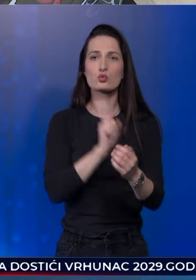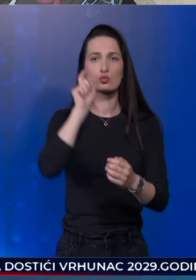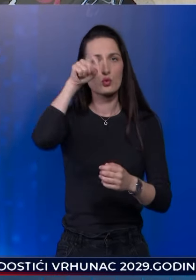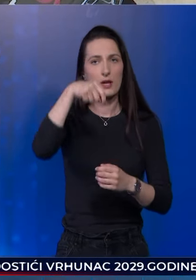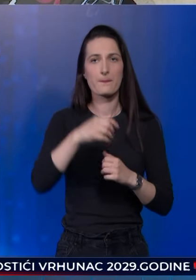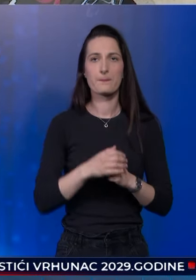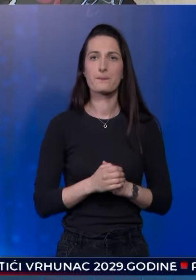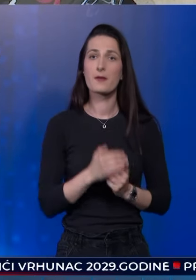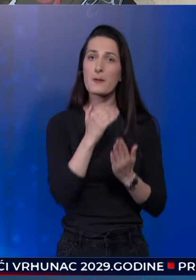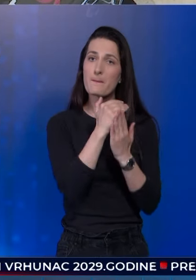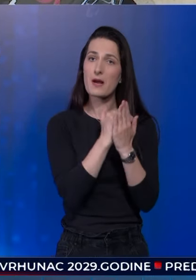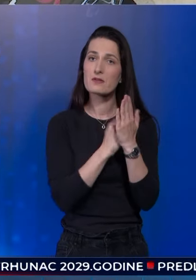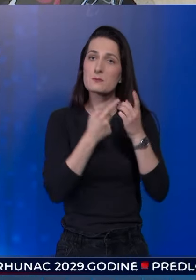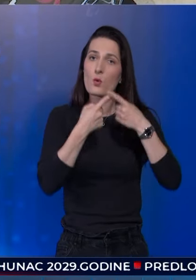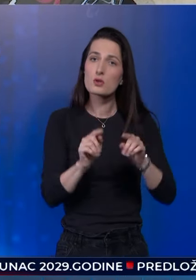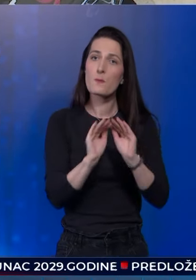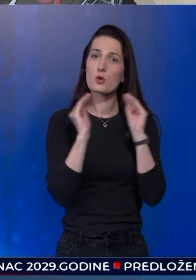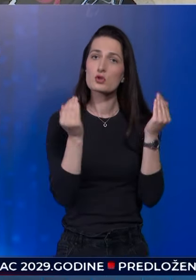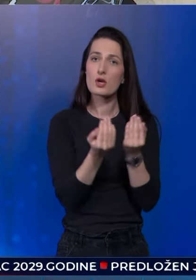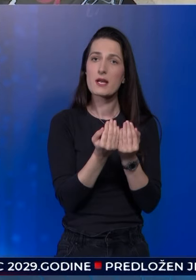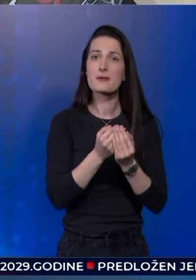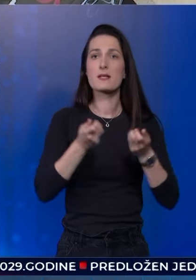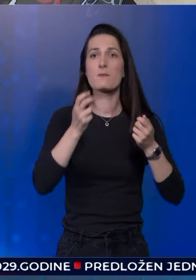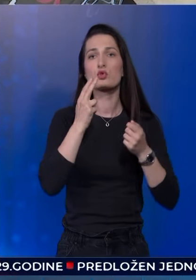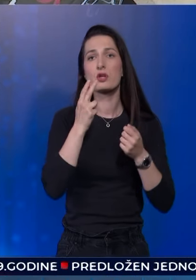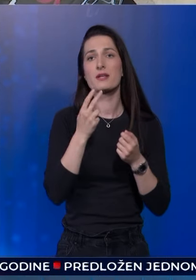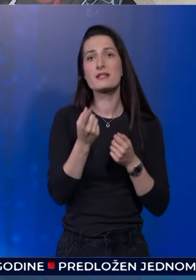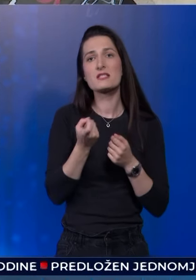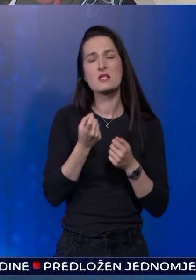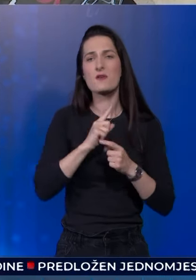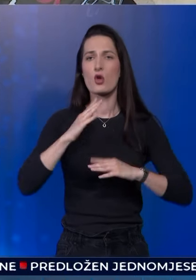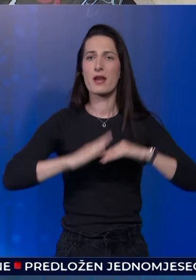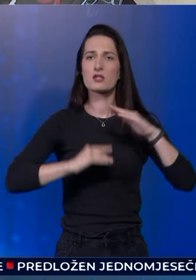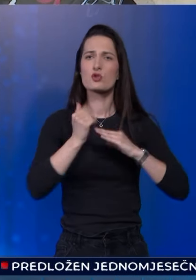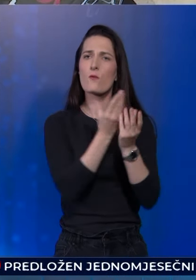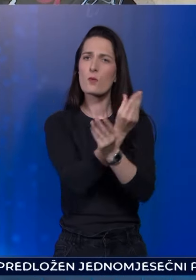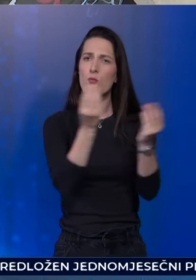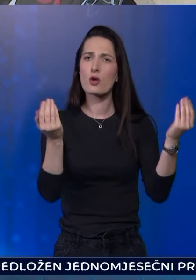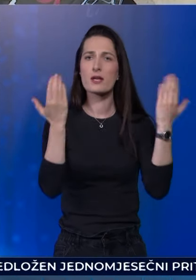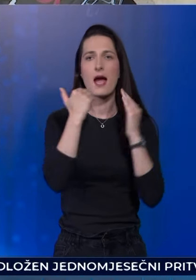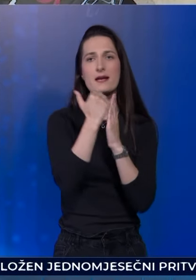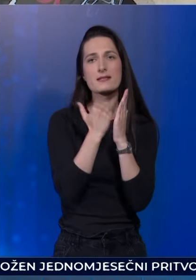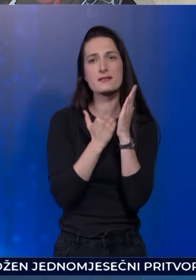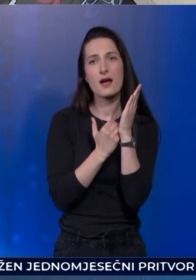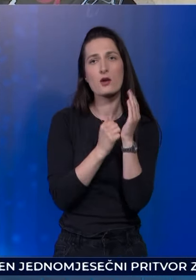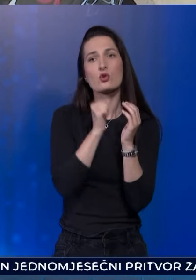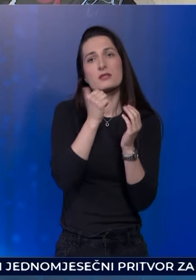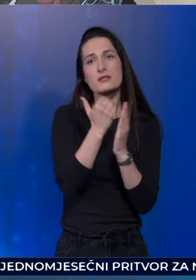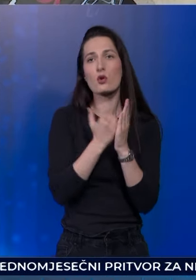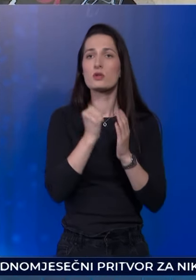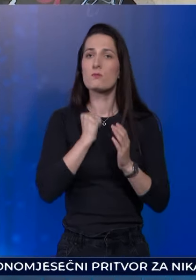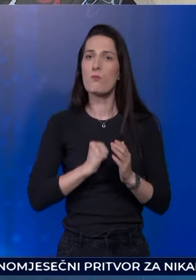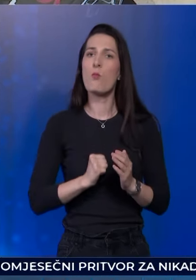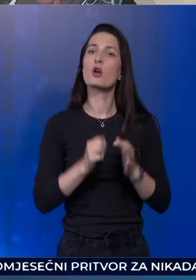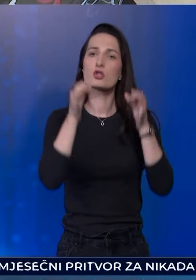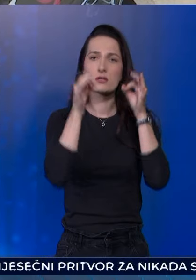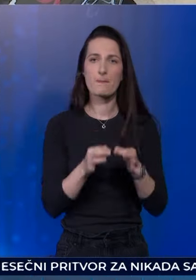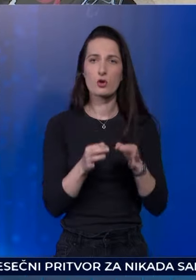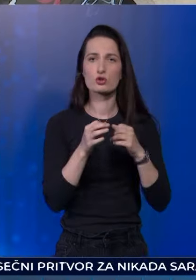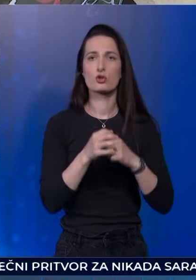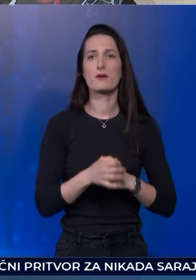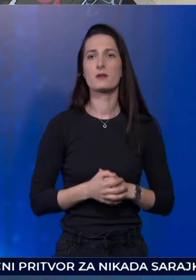sutra. Pravilnik o potrebnim prostorijama za pušenje izazvao je nezadovoljstvo mnogih, ali zakon je zakon i morat